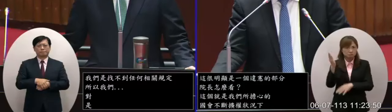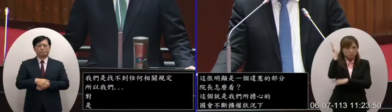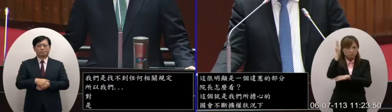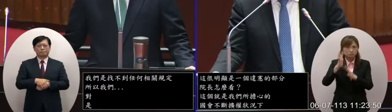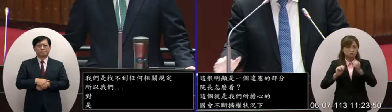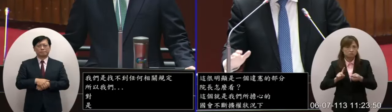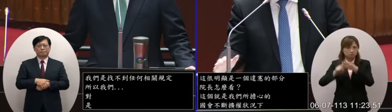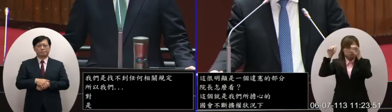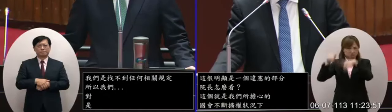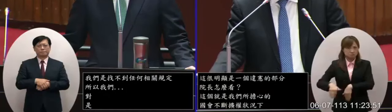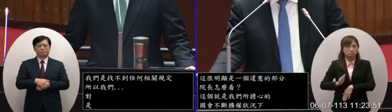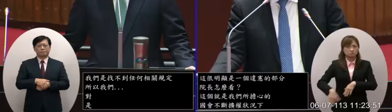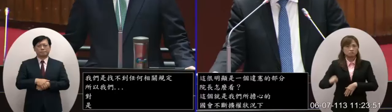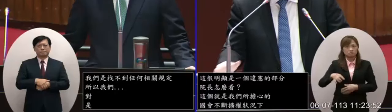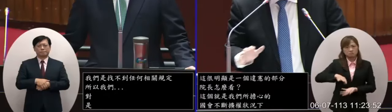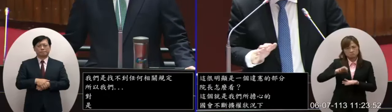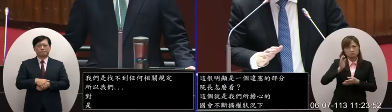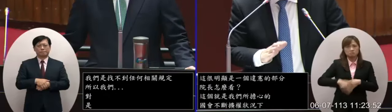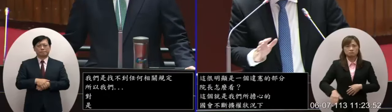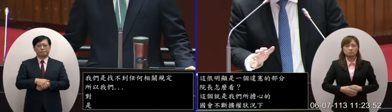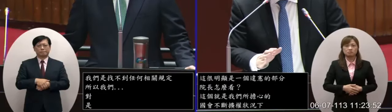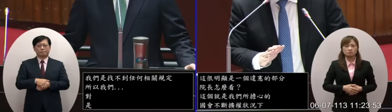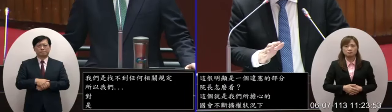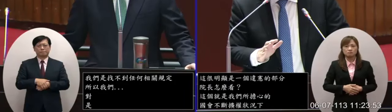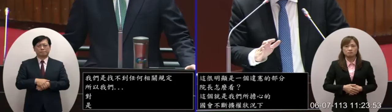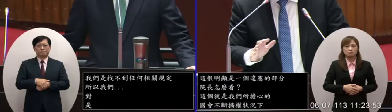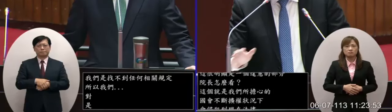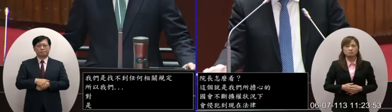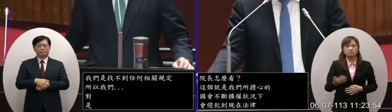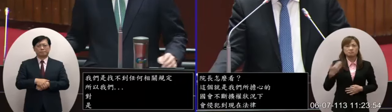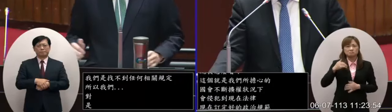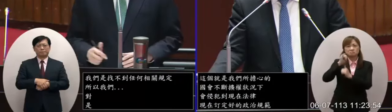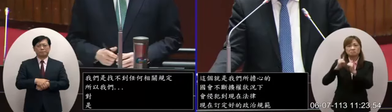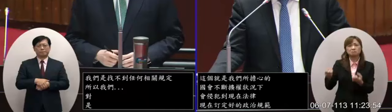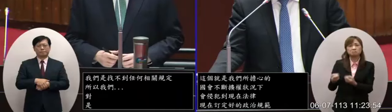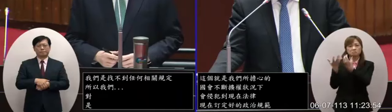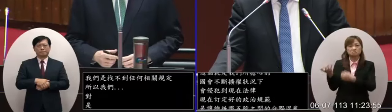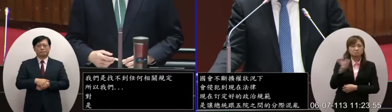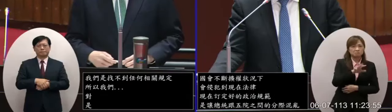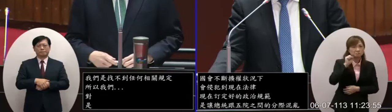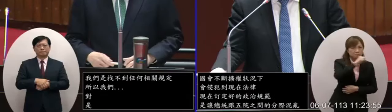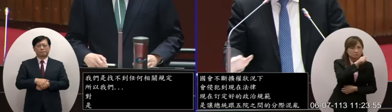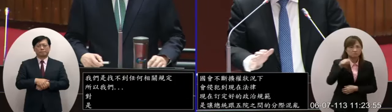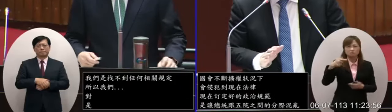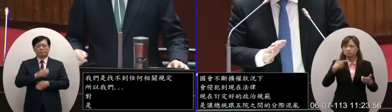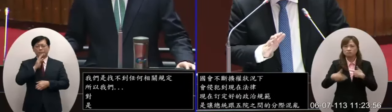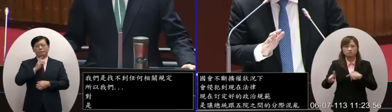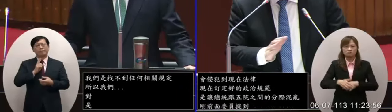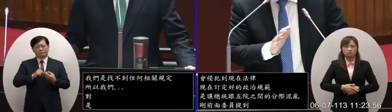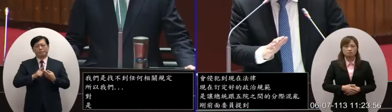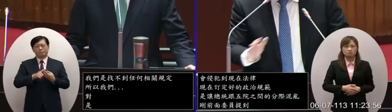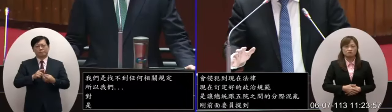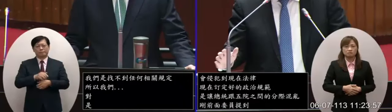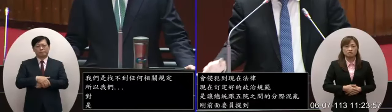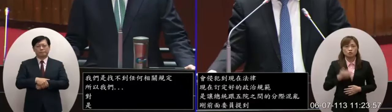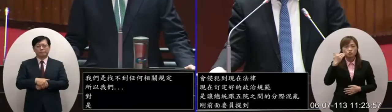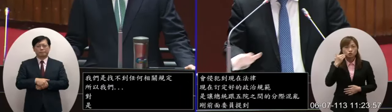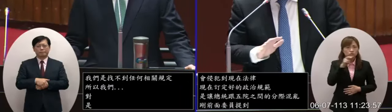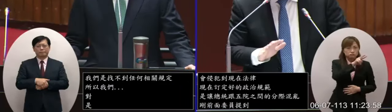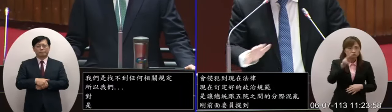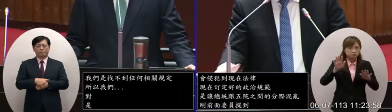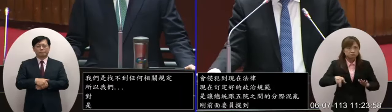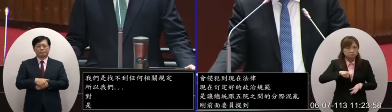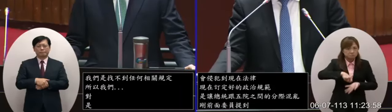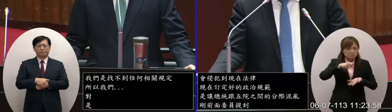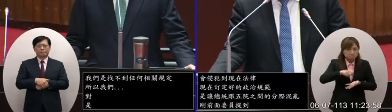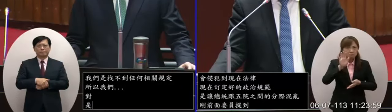的一个大倒退，这个反倒是我们担忧的，所以我觉得那个类比其实是完全是不适合的啦哈。 是的， 如果我们看到现在的担